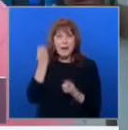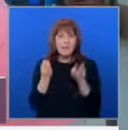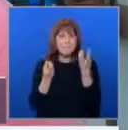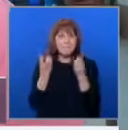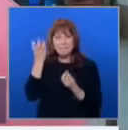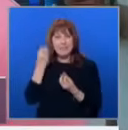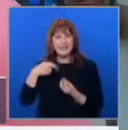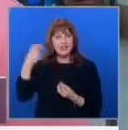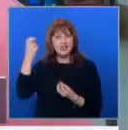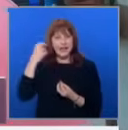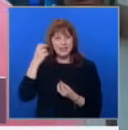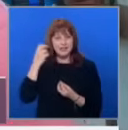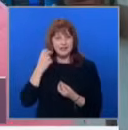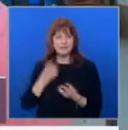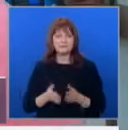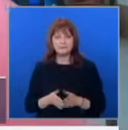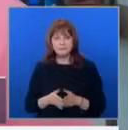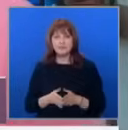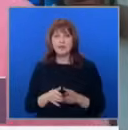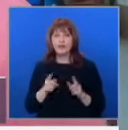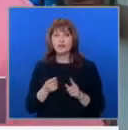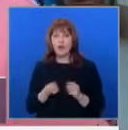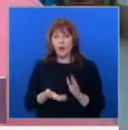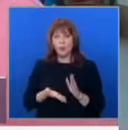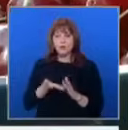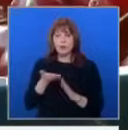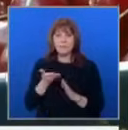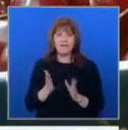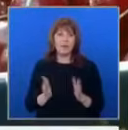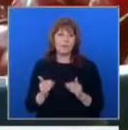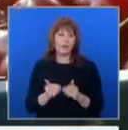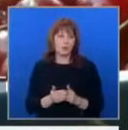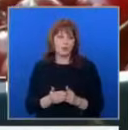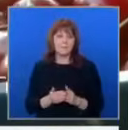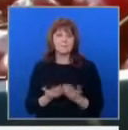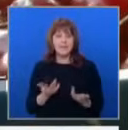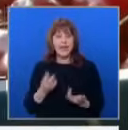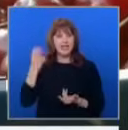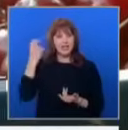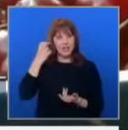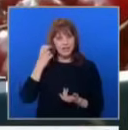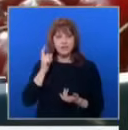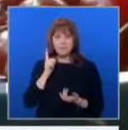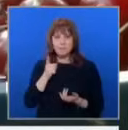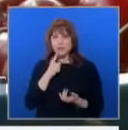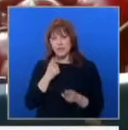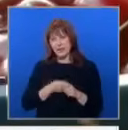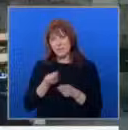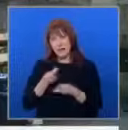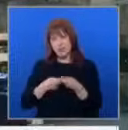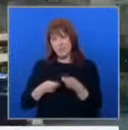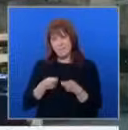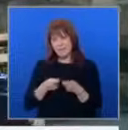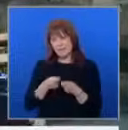да берат черешите и това оскъпява доста продукцията. И все пак, дори черешите могат да се спазарят на по-ниска